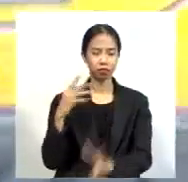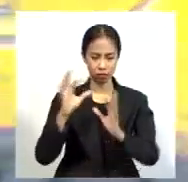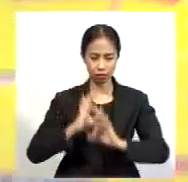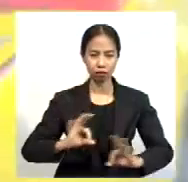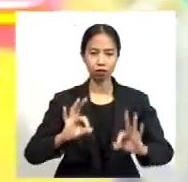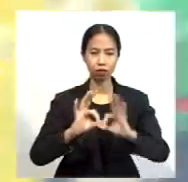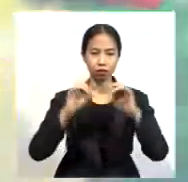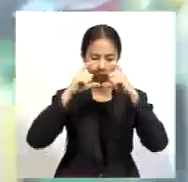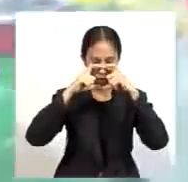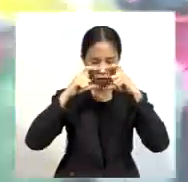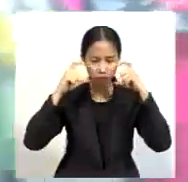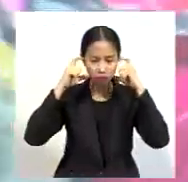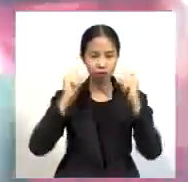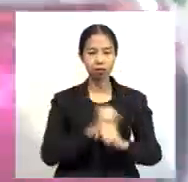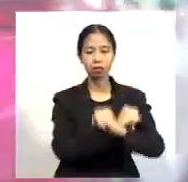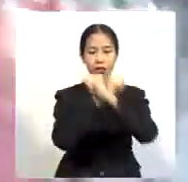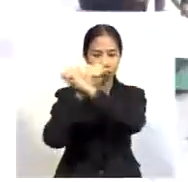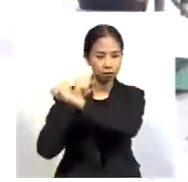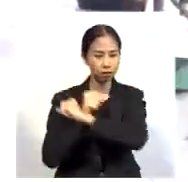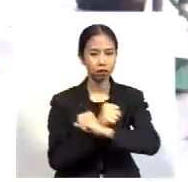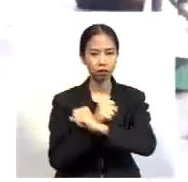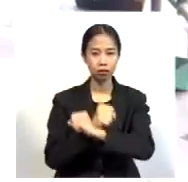ในระดับหนึ่งครับ